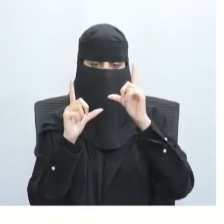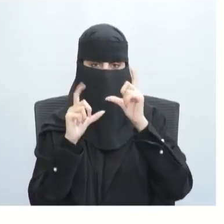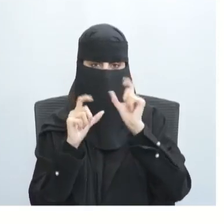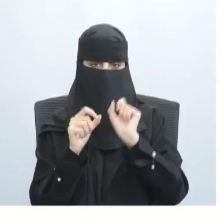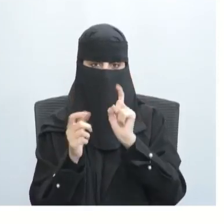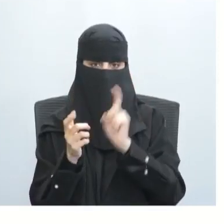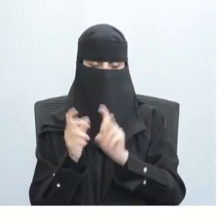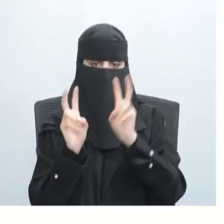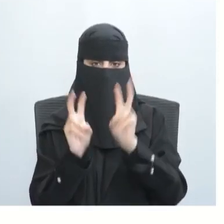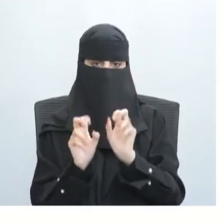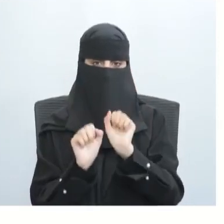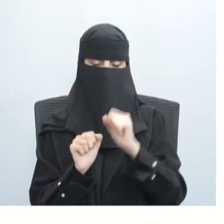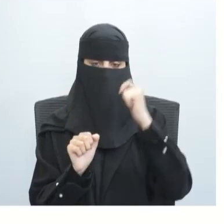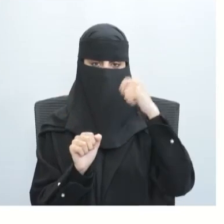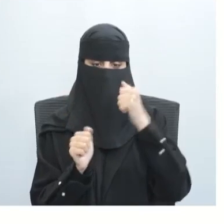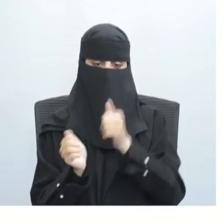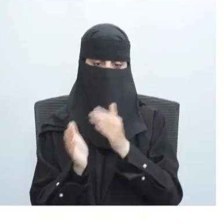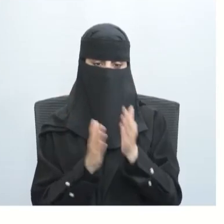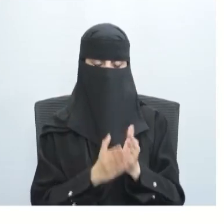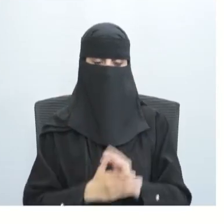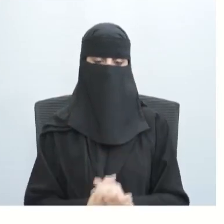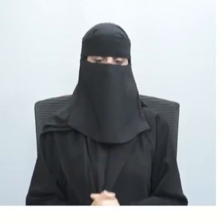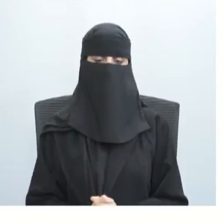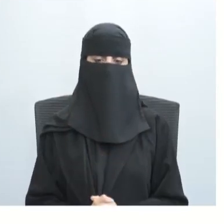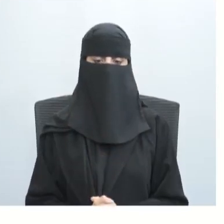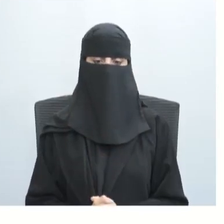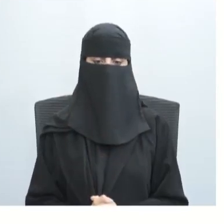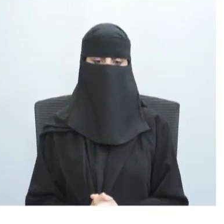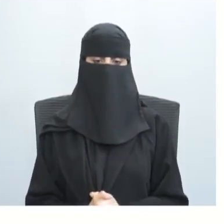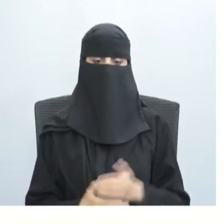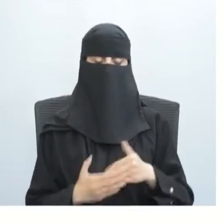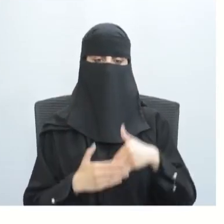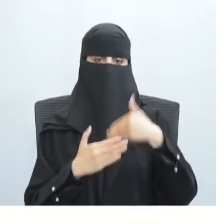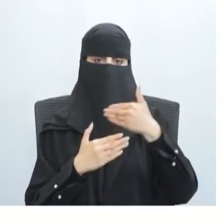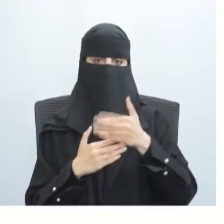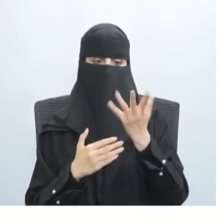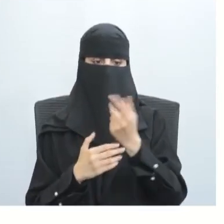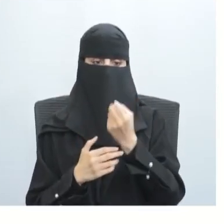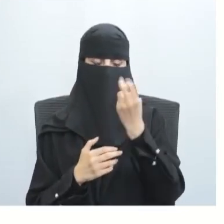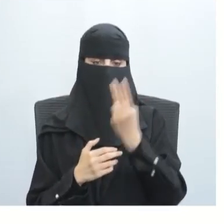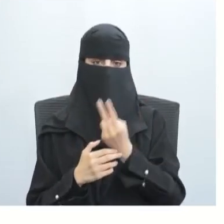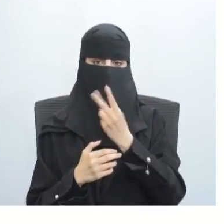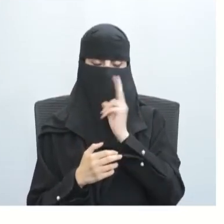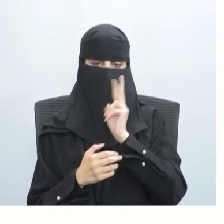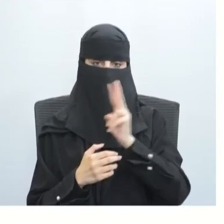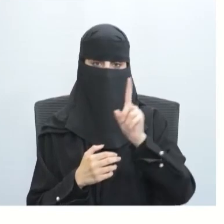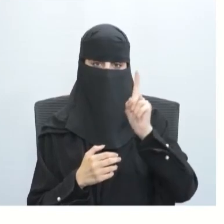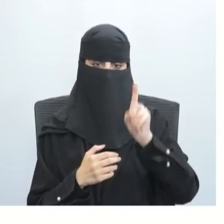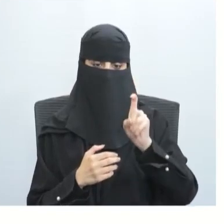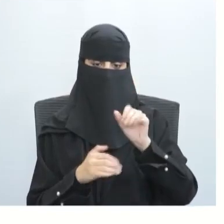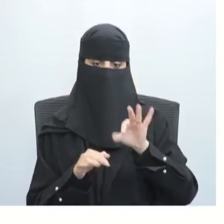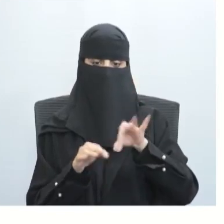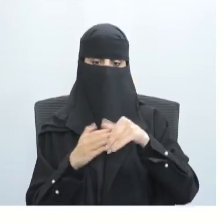الصوره الثابته للفيديو الذي نريد تطبيق مرشح التدرج اللوني عليه على سبيل المثال عينه اربعه دوت